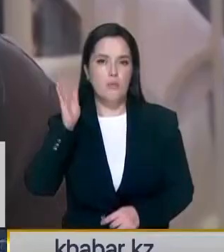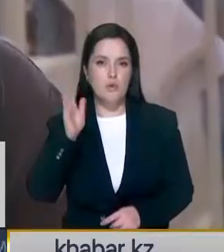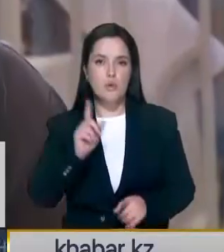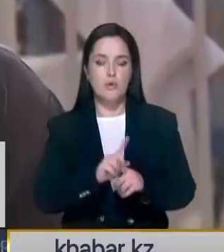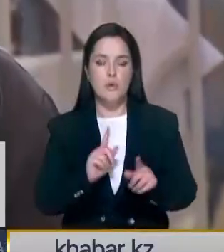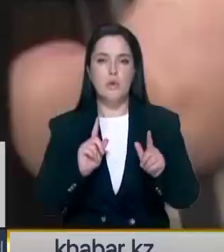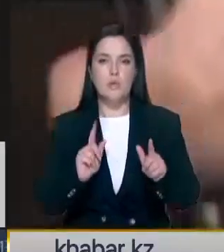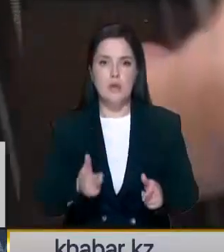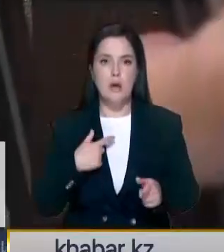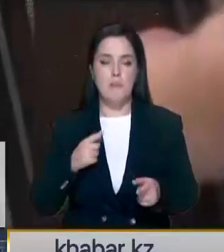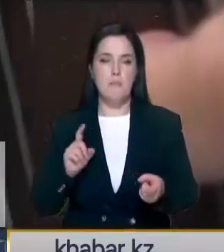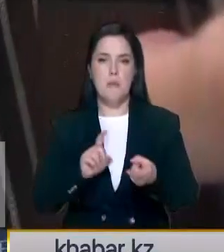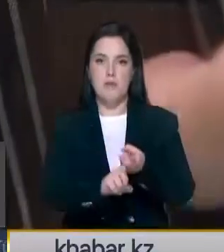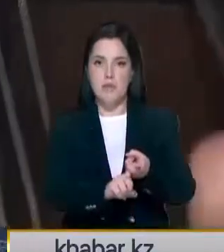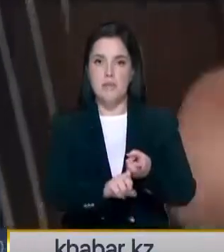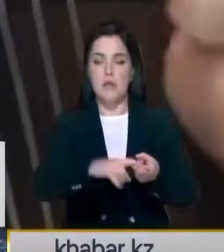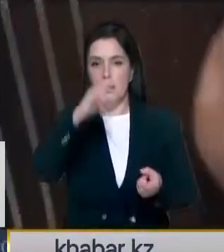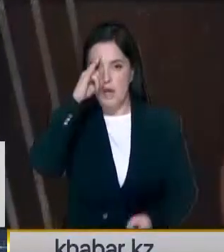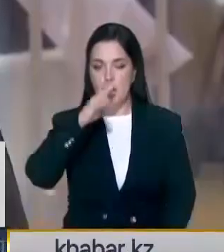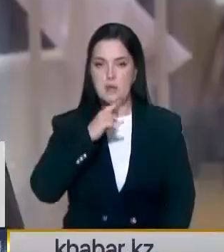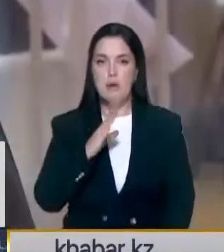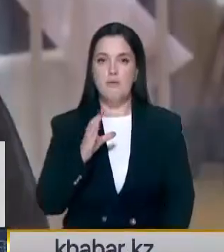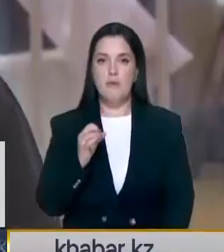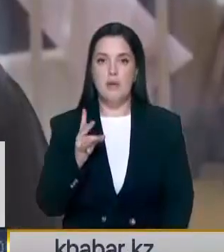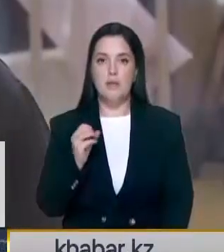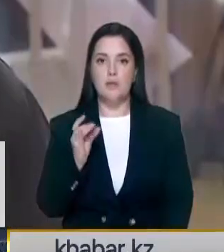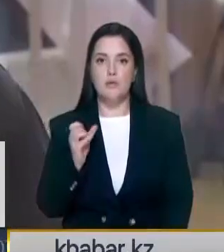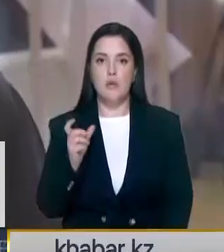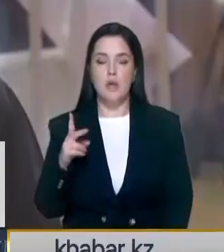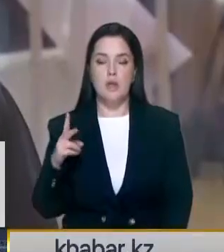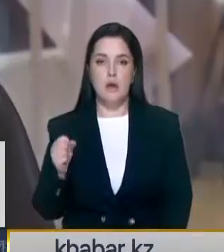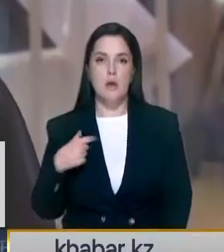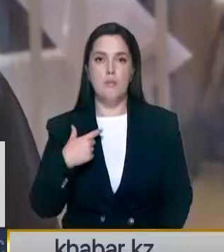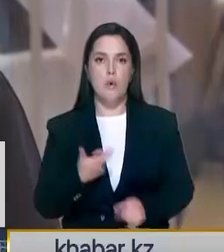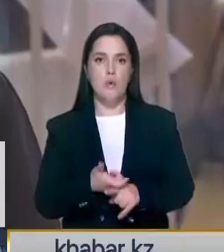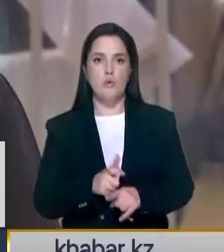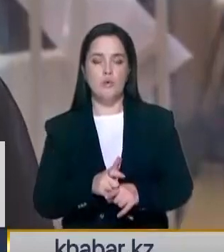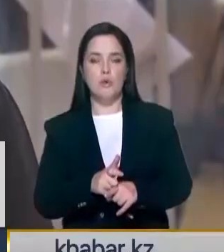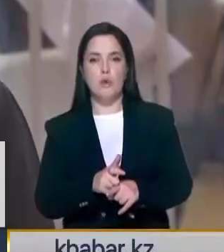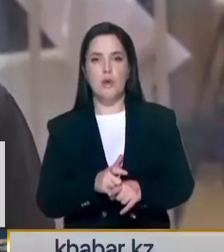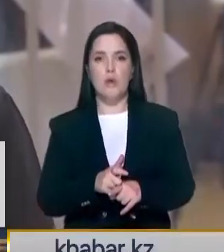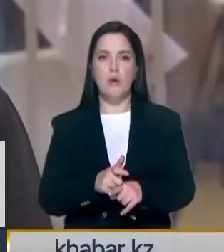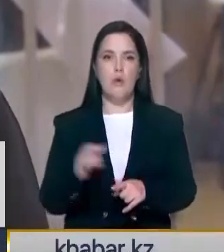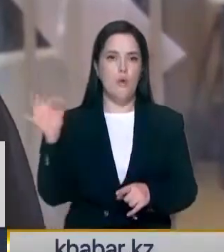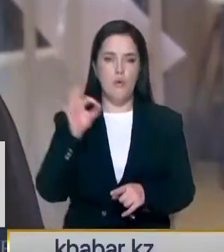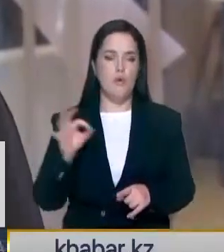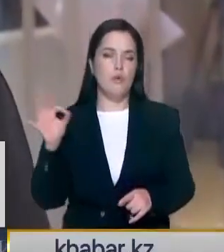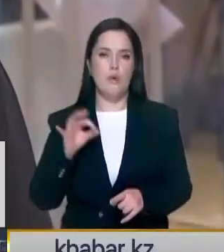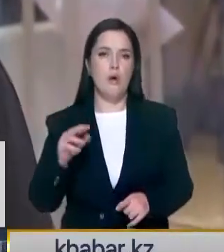связи между Казахстаном и Венесуэлой. Мы очень много работаем, сфера не